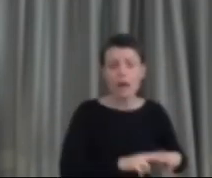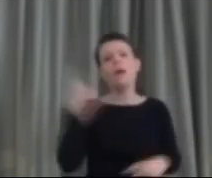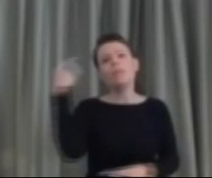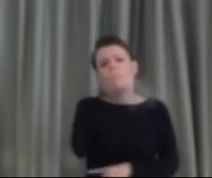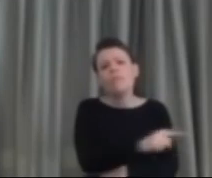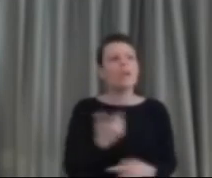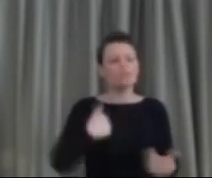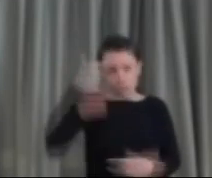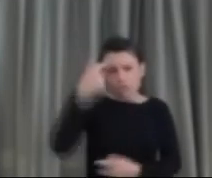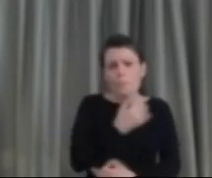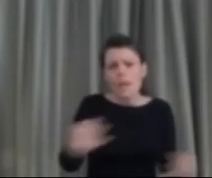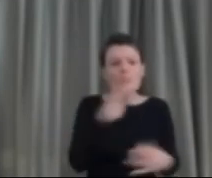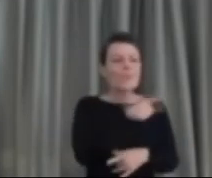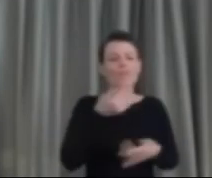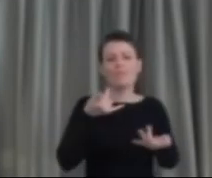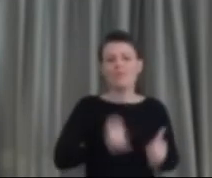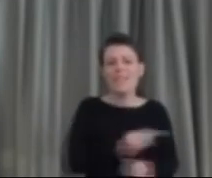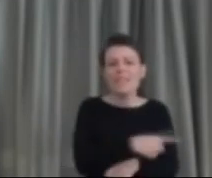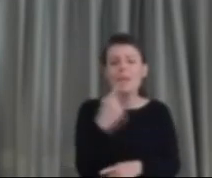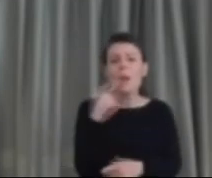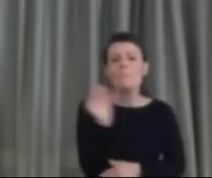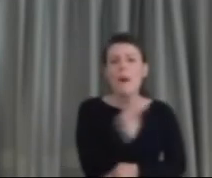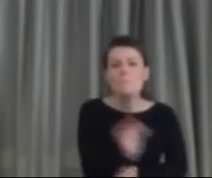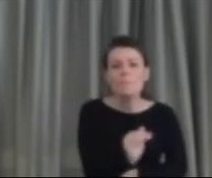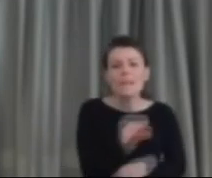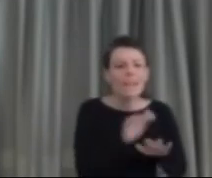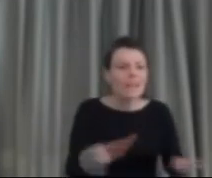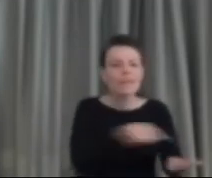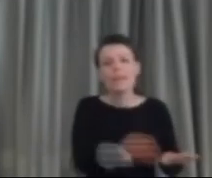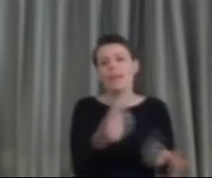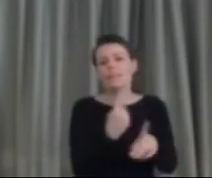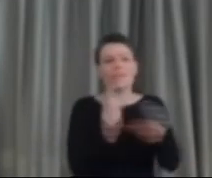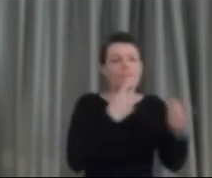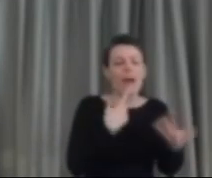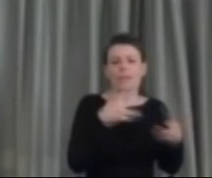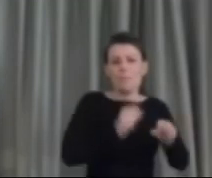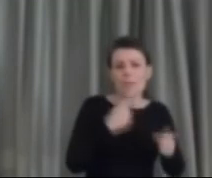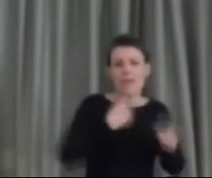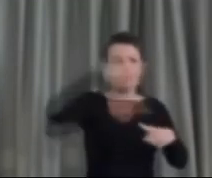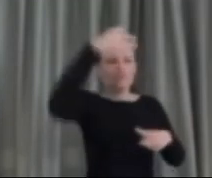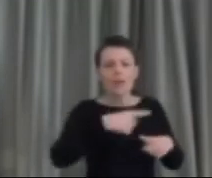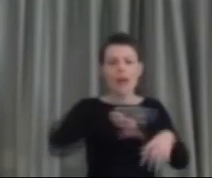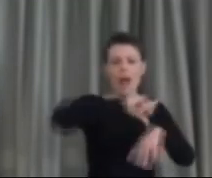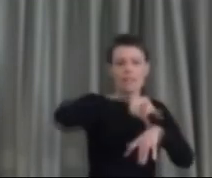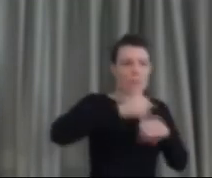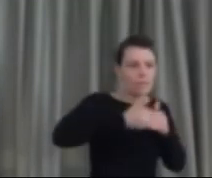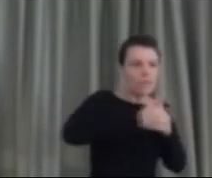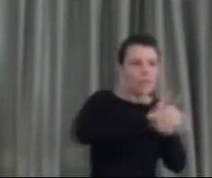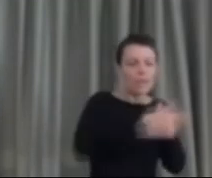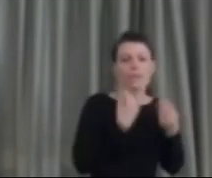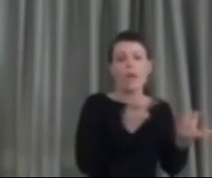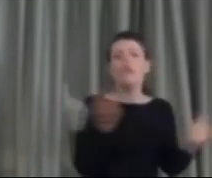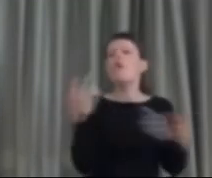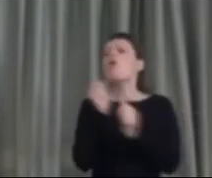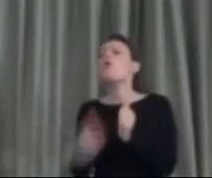per impegnare la giornata ai bambini. E poi ognuno di noi era abituato ad andare al lavoro a ritmi diversi, oggi siamo chiusi in